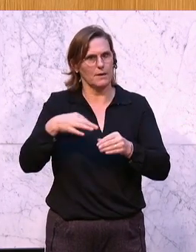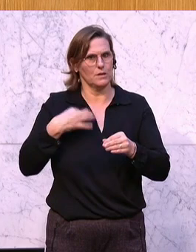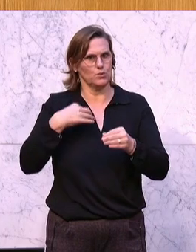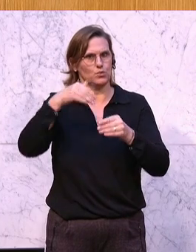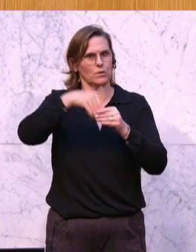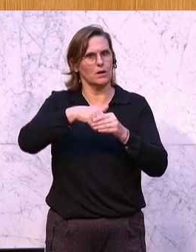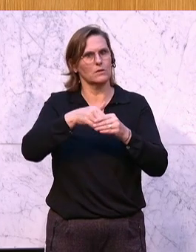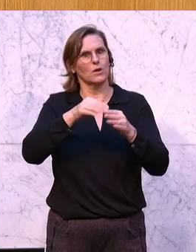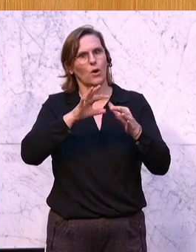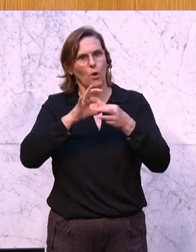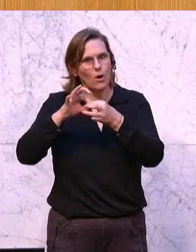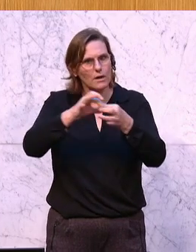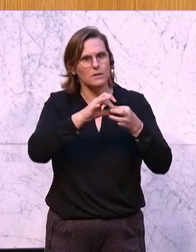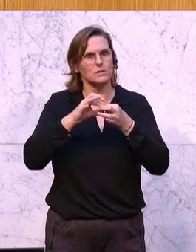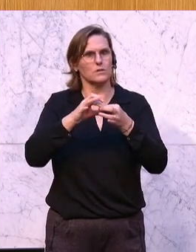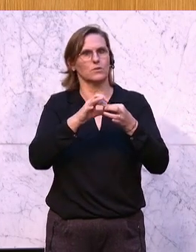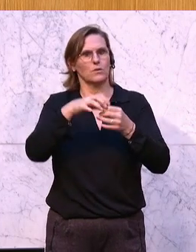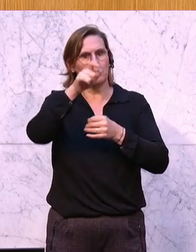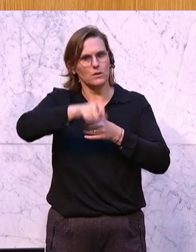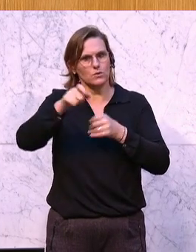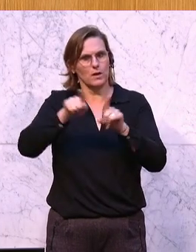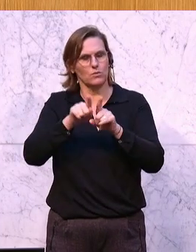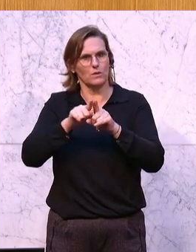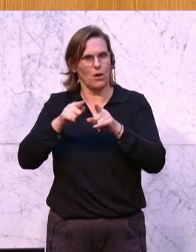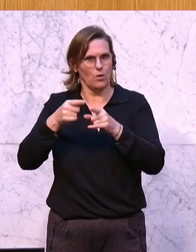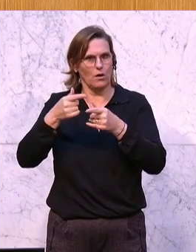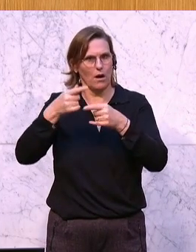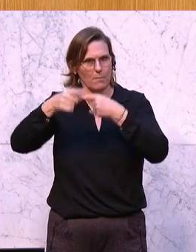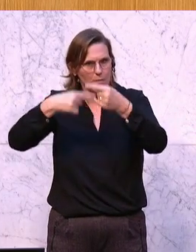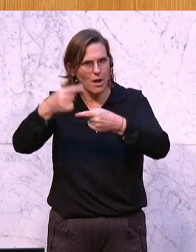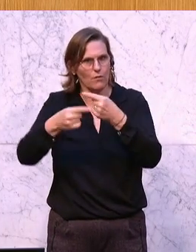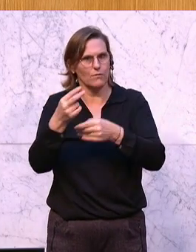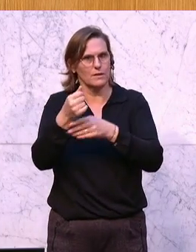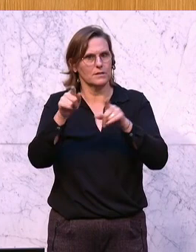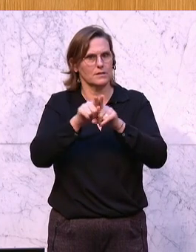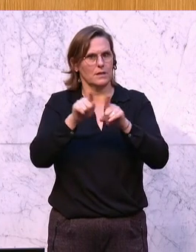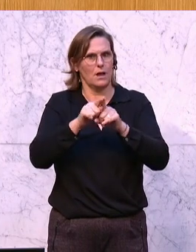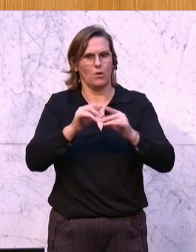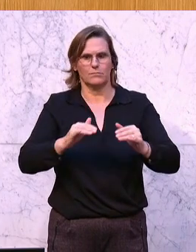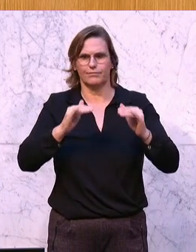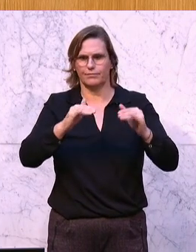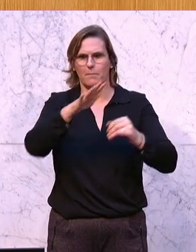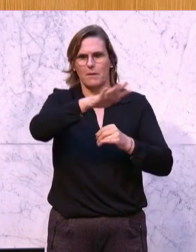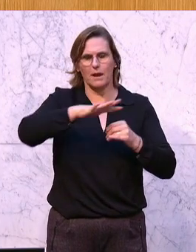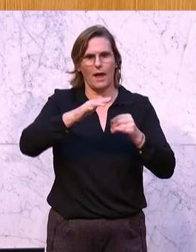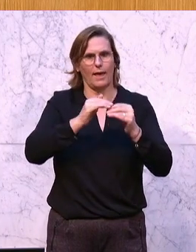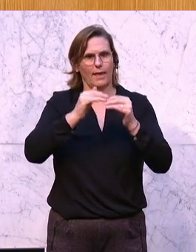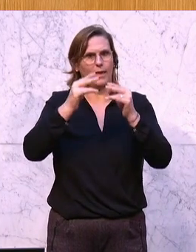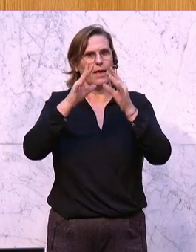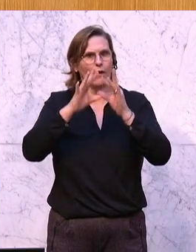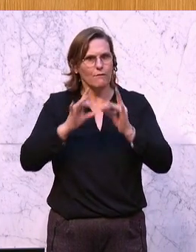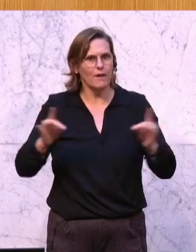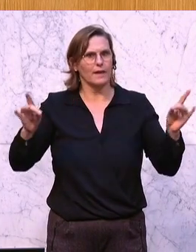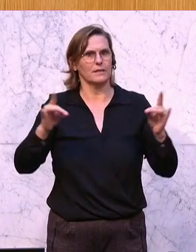organisatorisch, personell und finanziell umfasst. Evaluierung des Personalbedarfs auf allen Ebenen des Gesundheitswesens, finanzielle Fairness gegenüber allen Mitarbeitern im